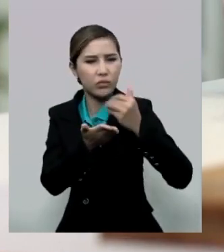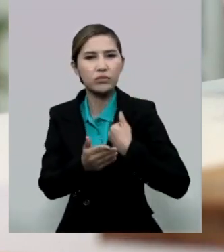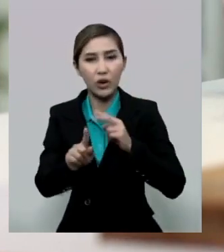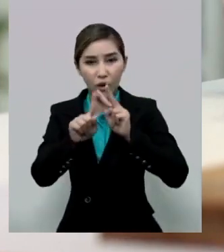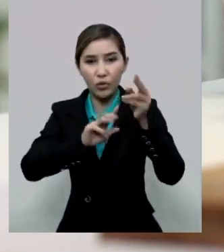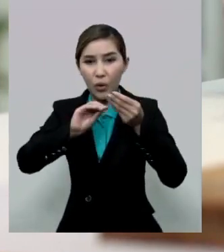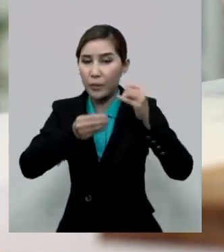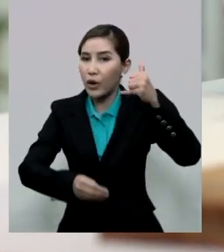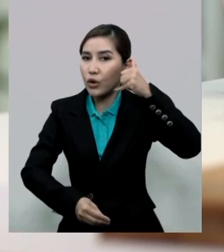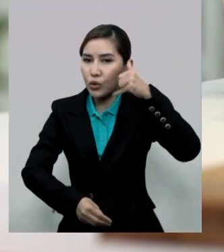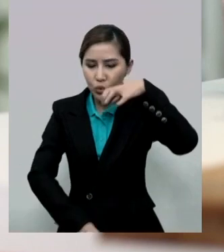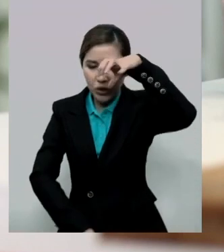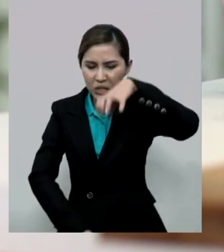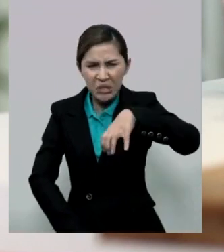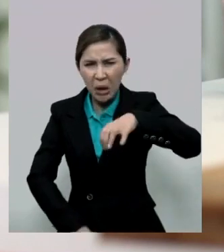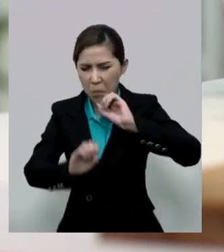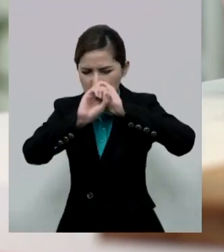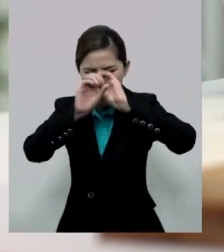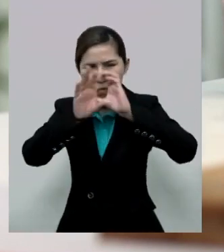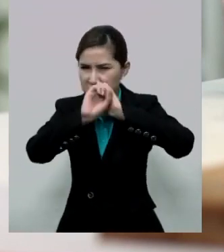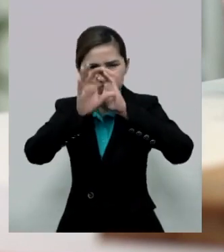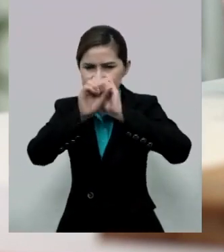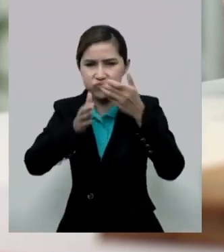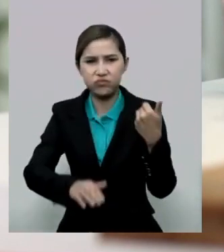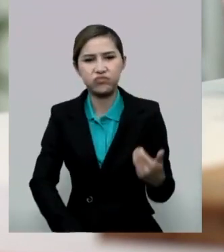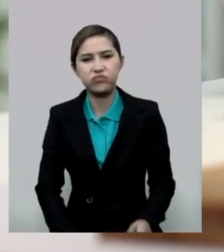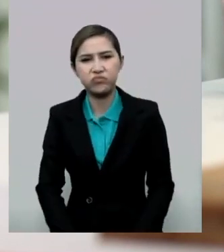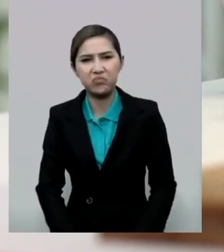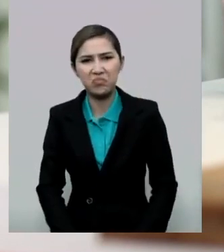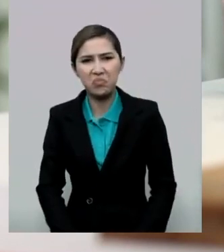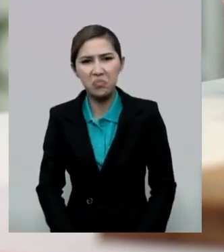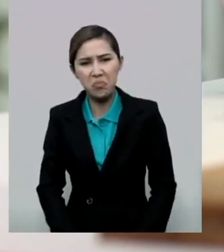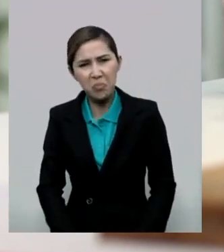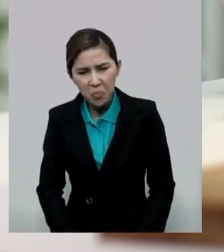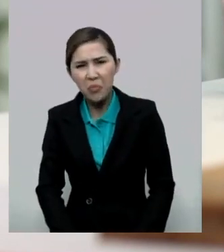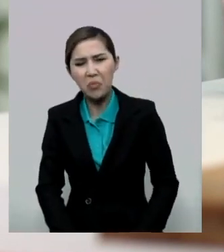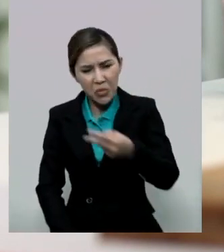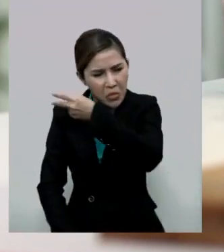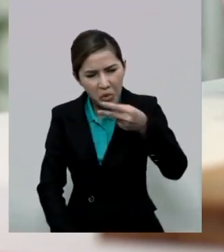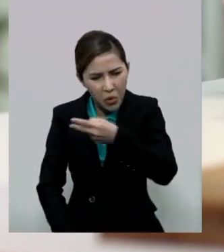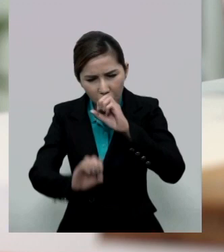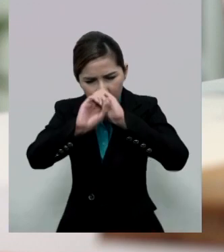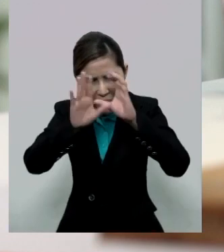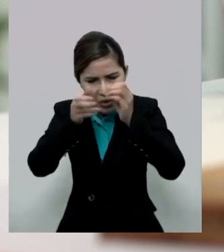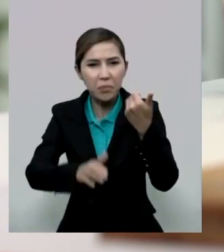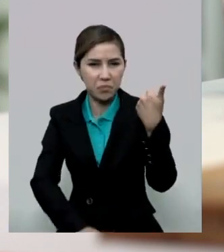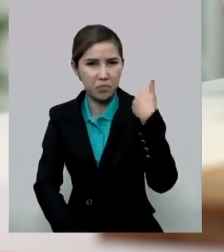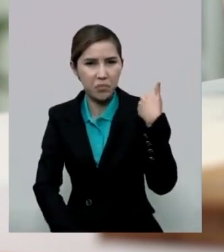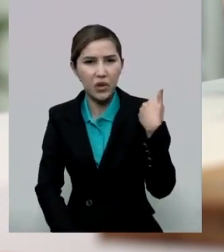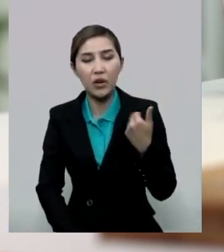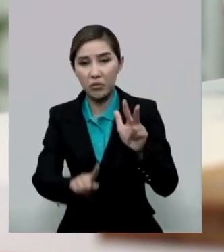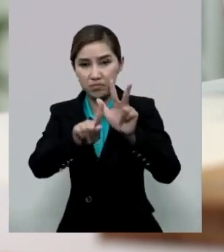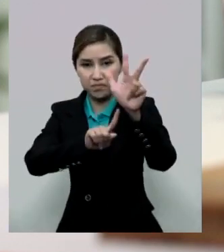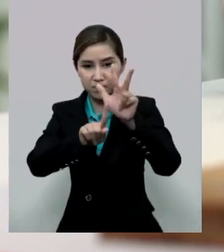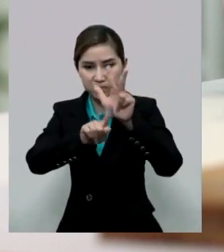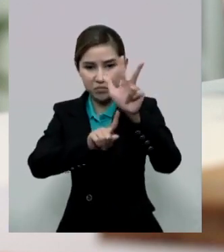ข้อที่2ก็คือเบอร์โทรศัพท์หรือว่าที่ตั้งมีความไม่ชัดเจนหรือว่าไม่แสดงข้อมูลที่ชัดเจนให้เราได้ทราบนะคะข้อ